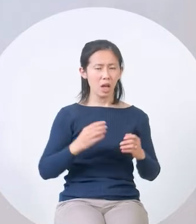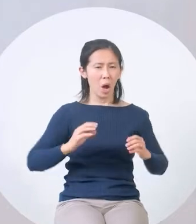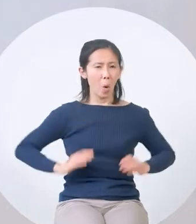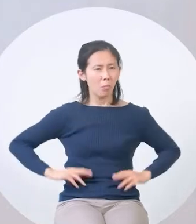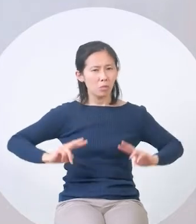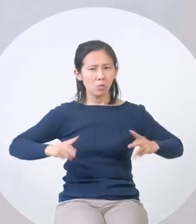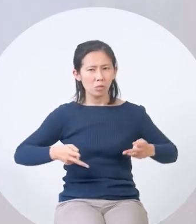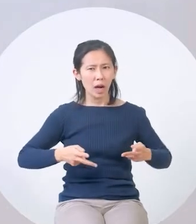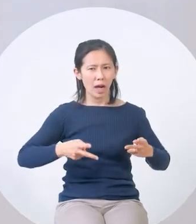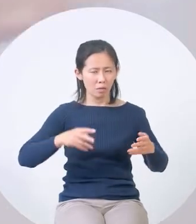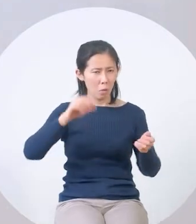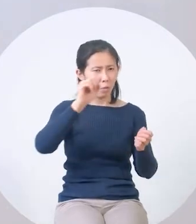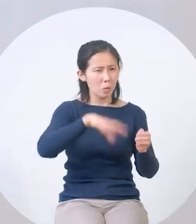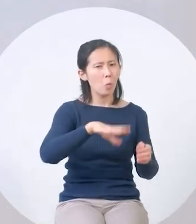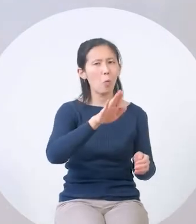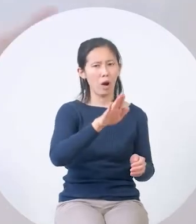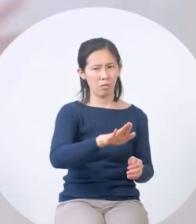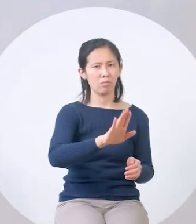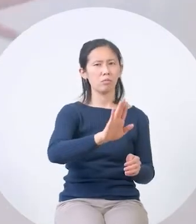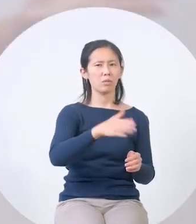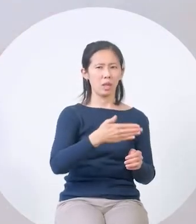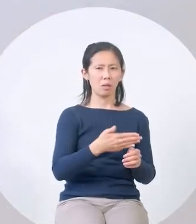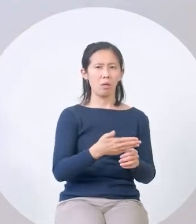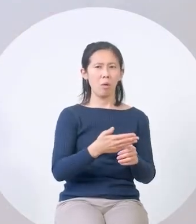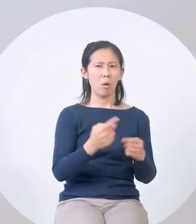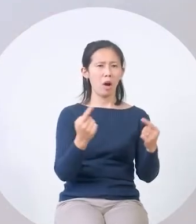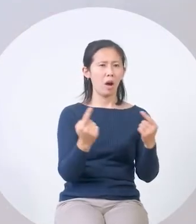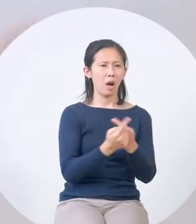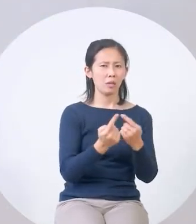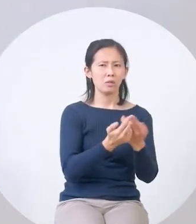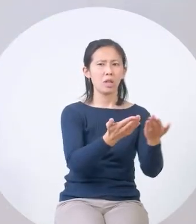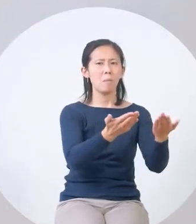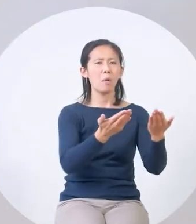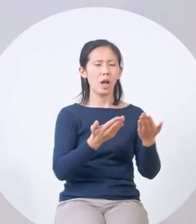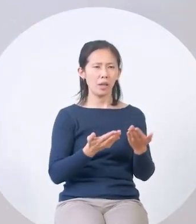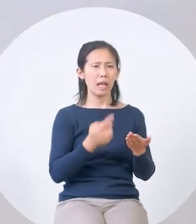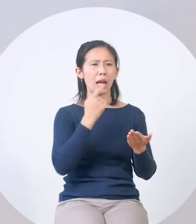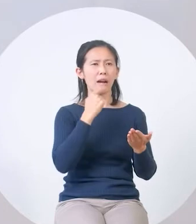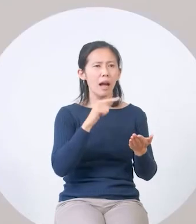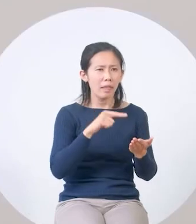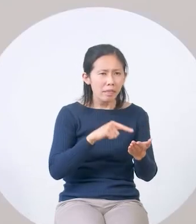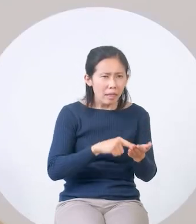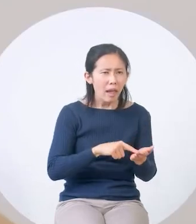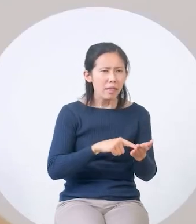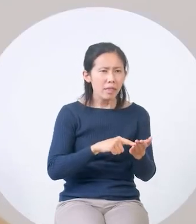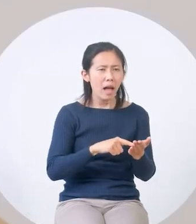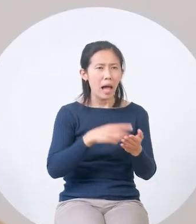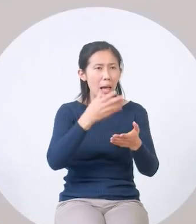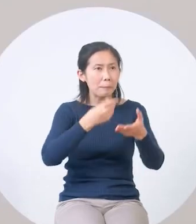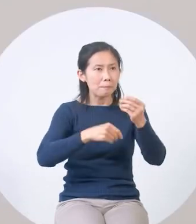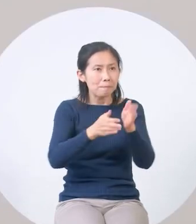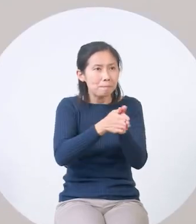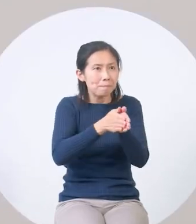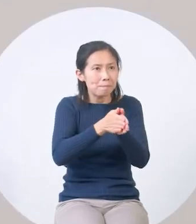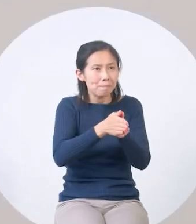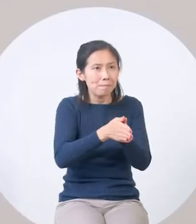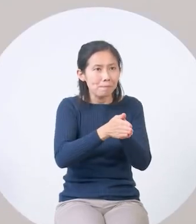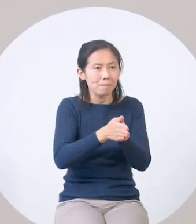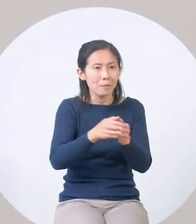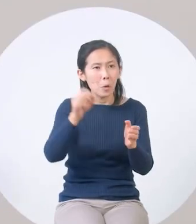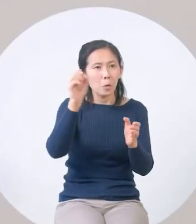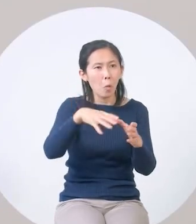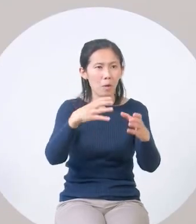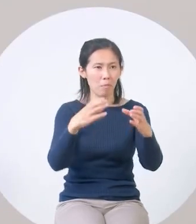なと思いました。多分回収していただいて簡単なペーパータオルを捨てるゴミ箱はついたんですけれ